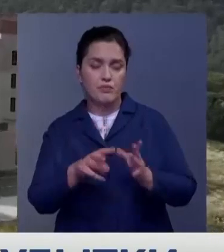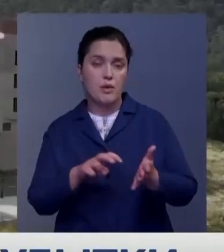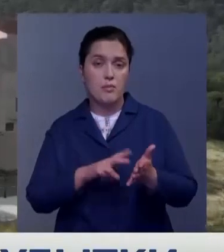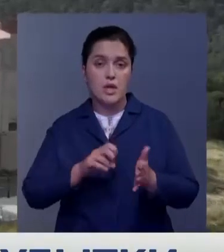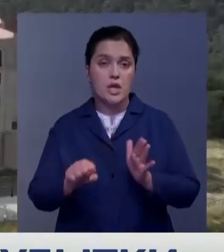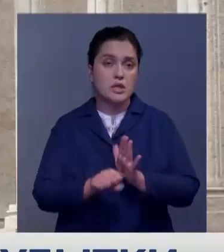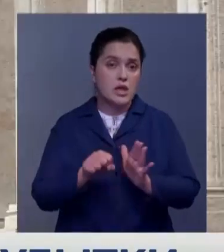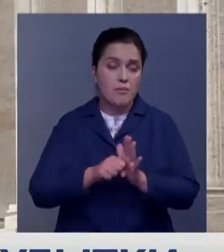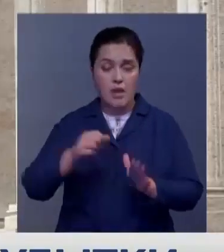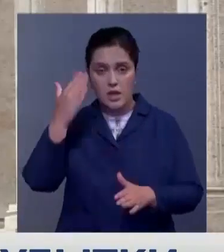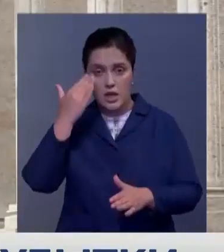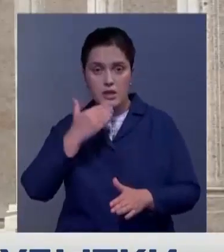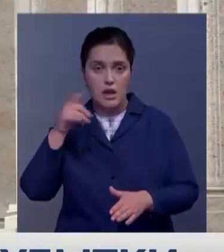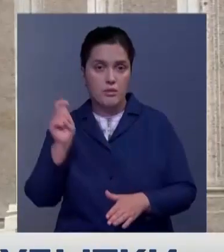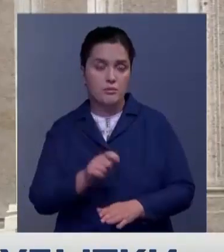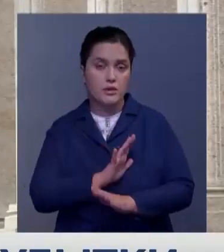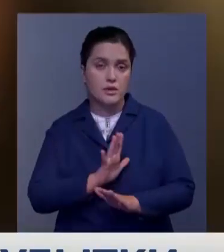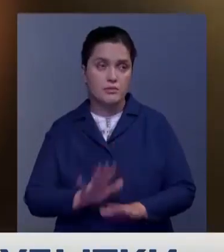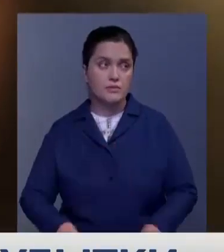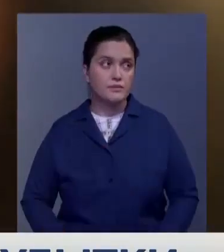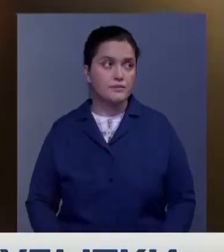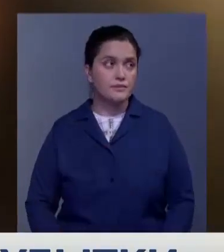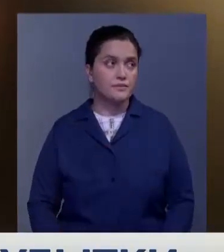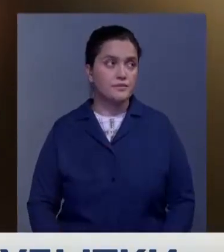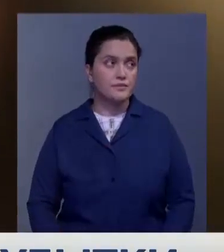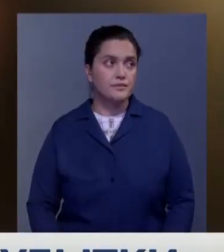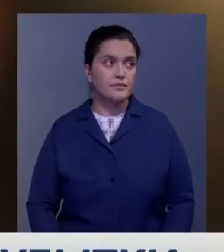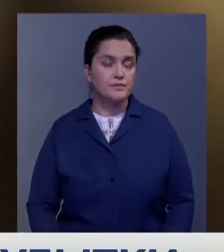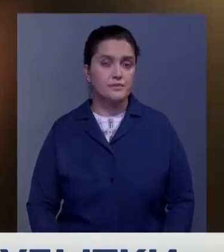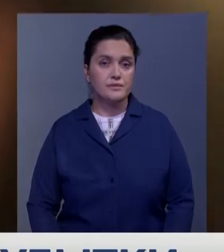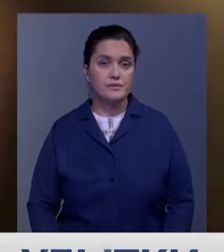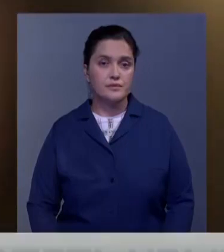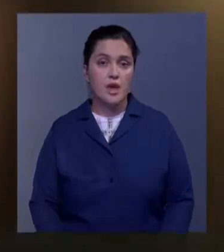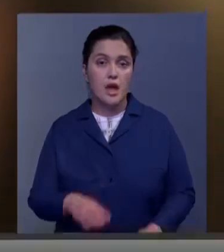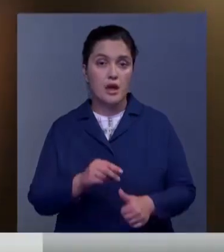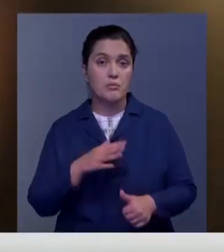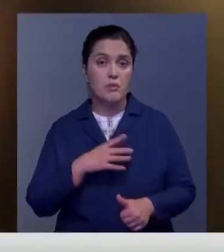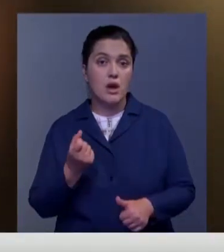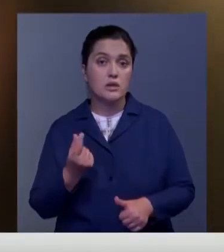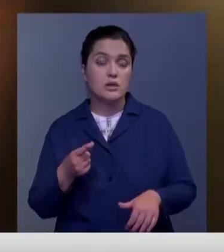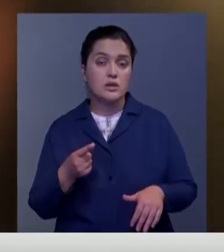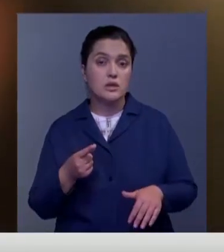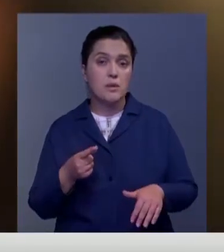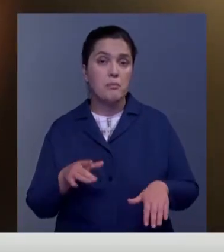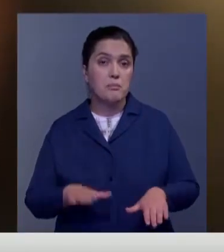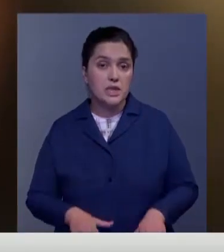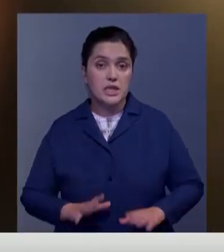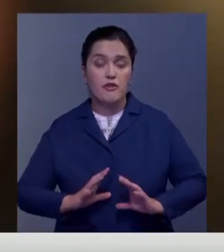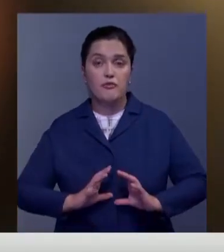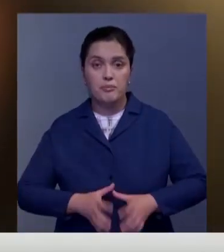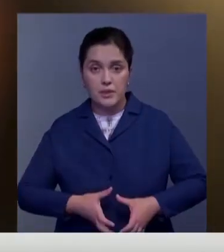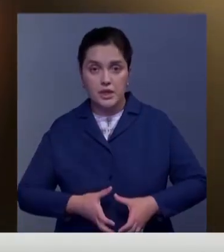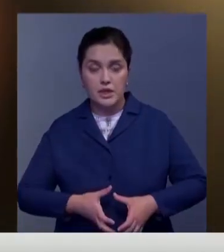ни летнего заезда туристов не случилось. Армения находилась на 11-м месте в мире, да?